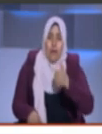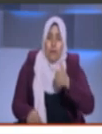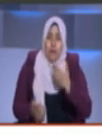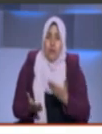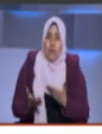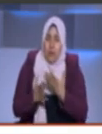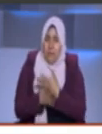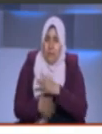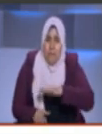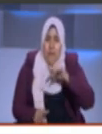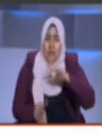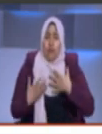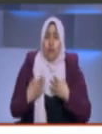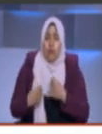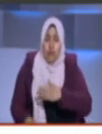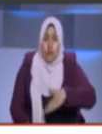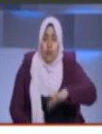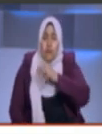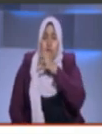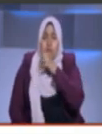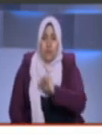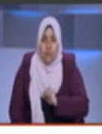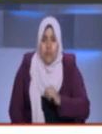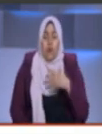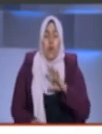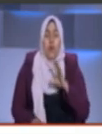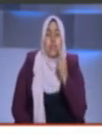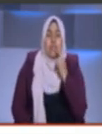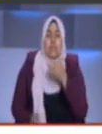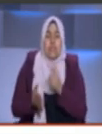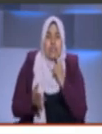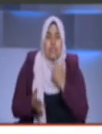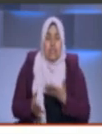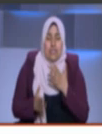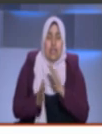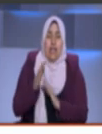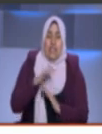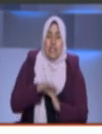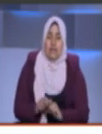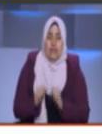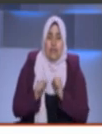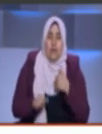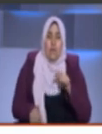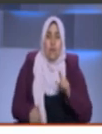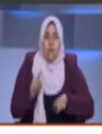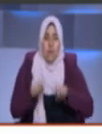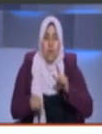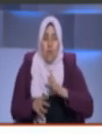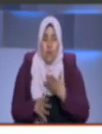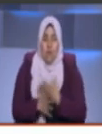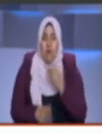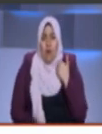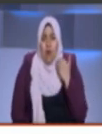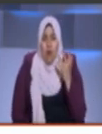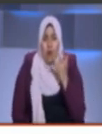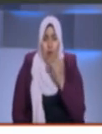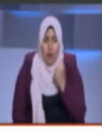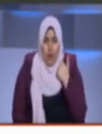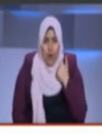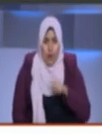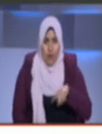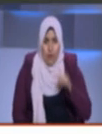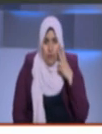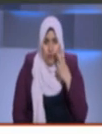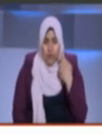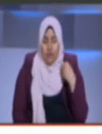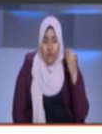12 ألف و8 آلاف في دور المسنين. وللاسف الشديد دينا معظم يعني هذه الارقام لابد ان نضع